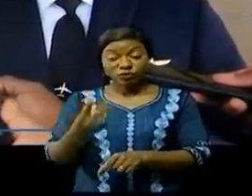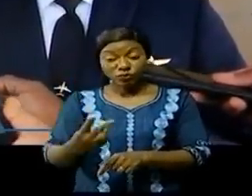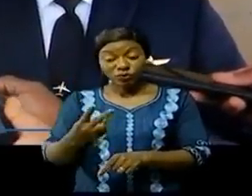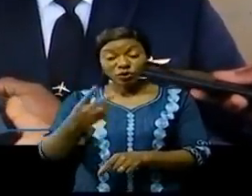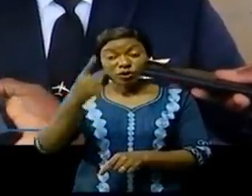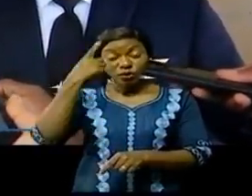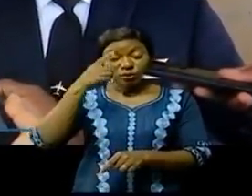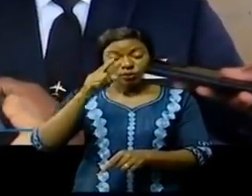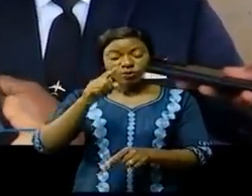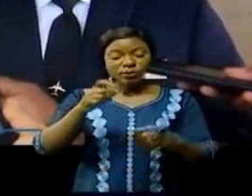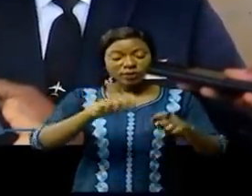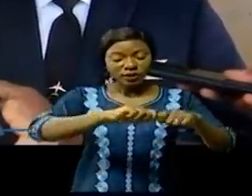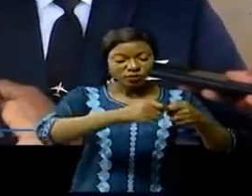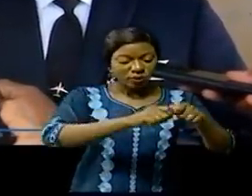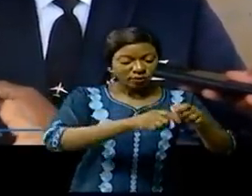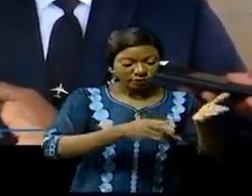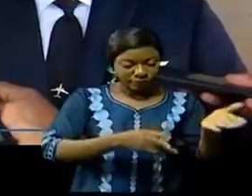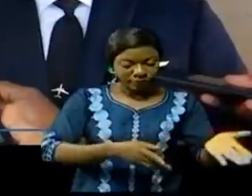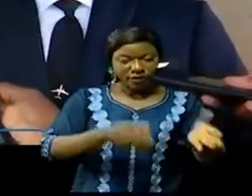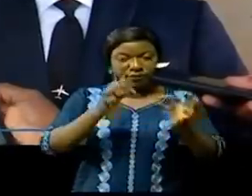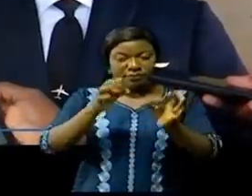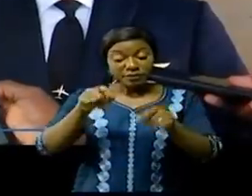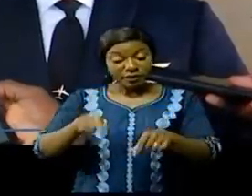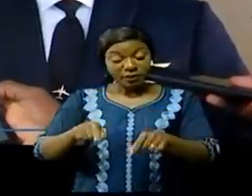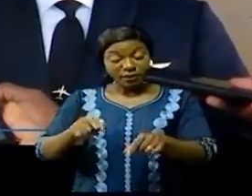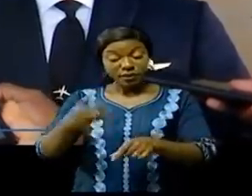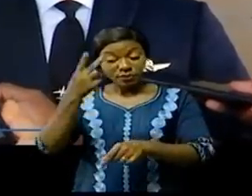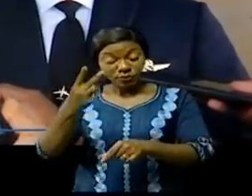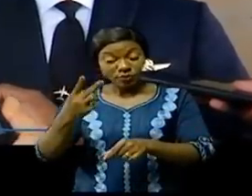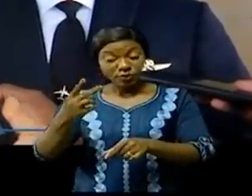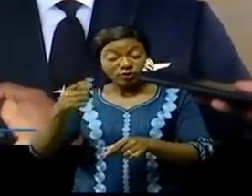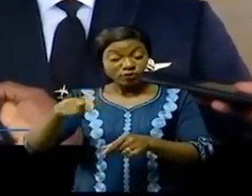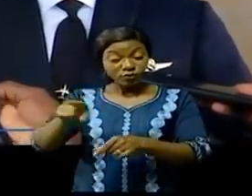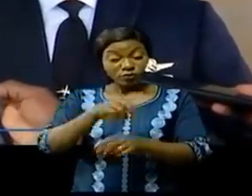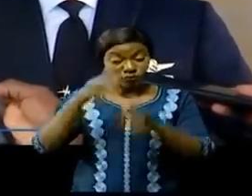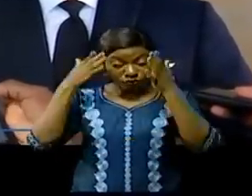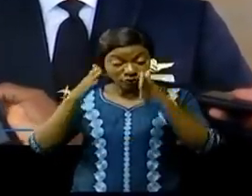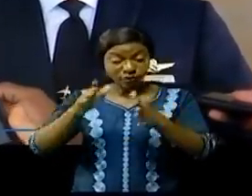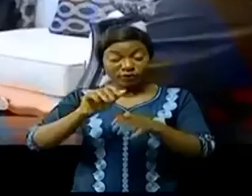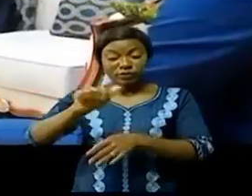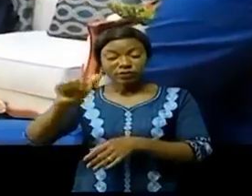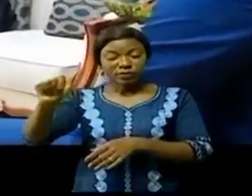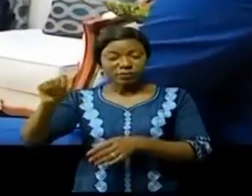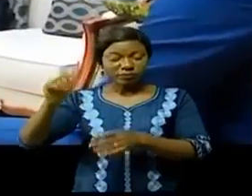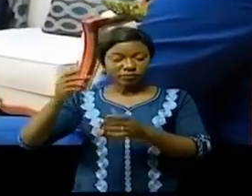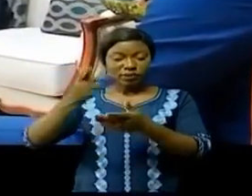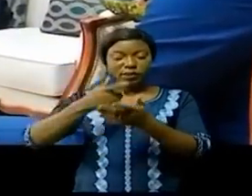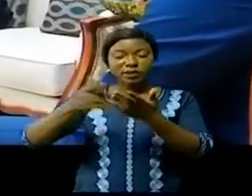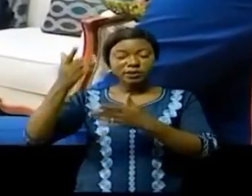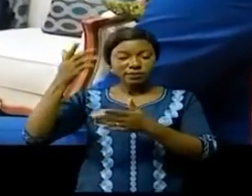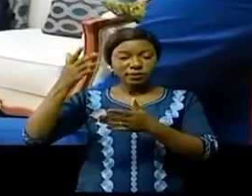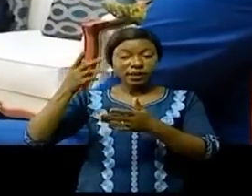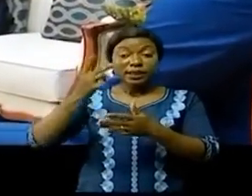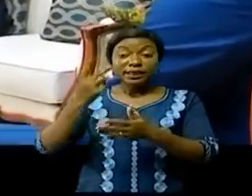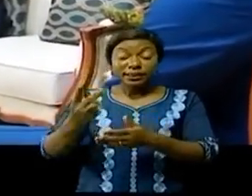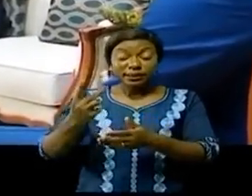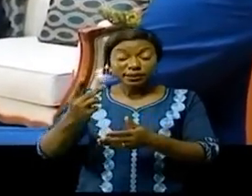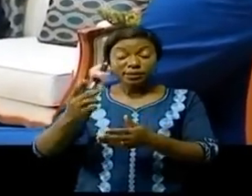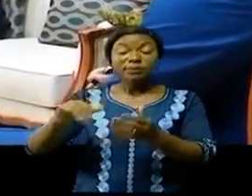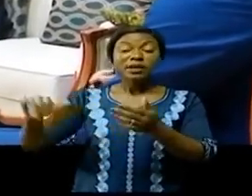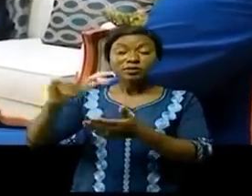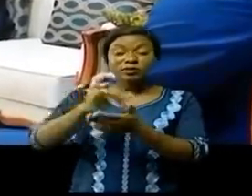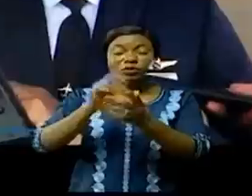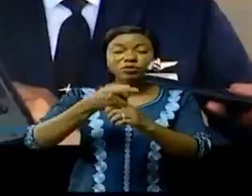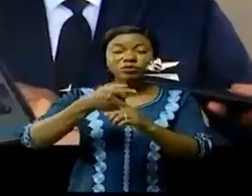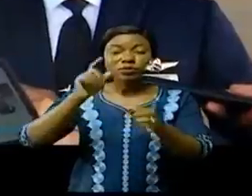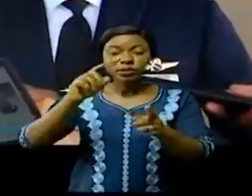en maintenance. Et je ne sais pas si vous avez suivi dernièrement, il y a le 2e avion qui est revenu du Maroc.